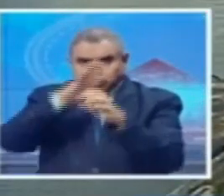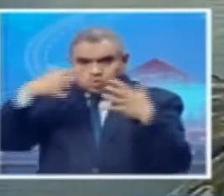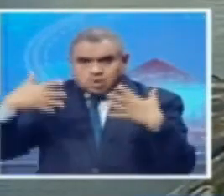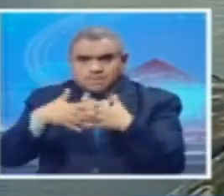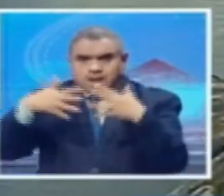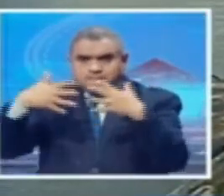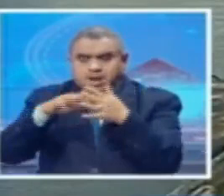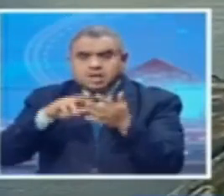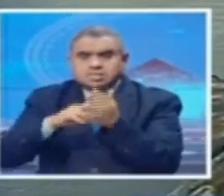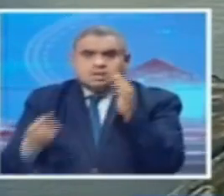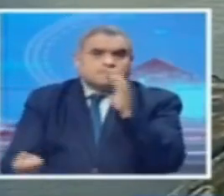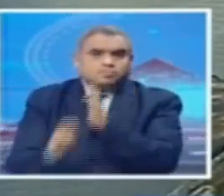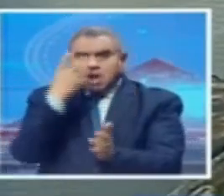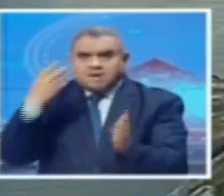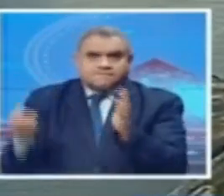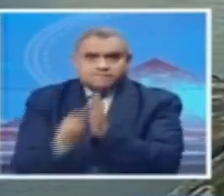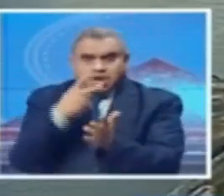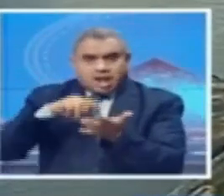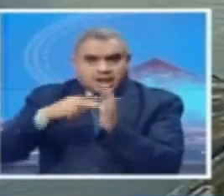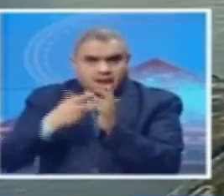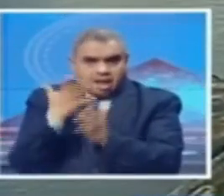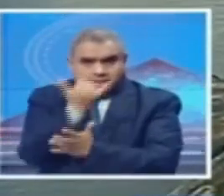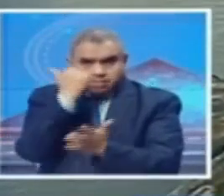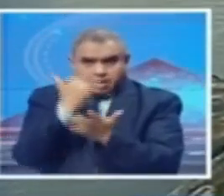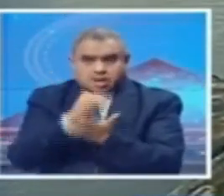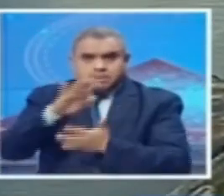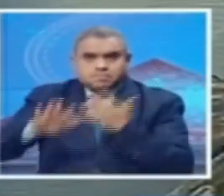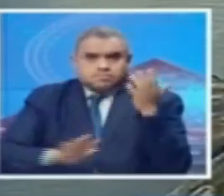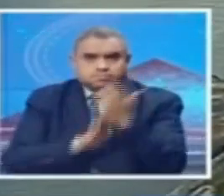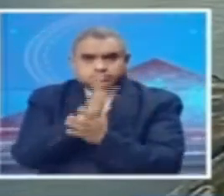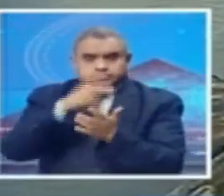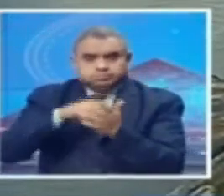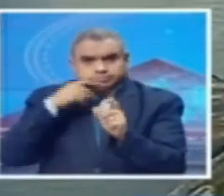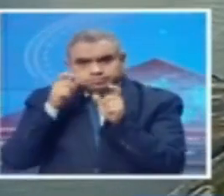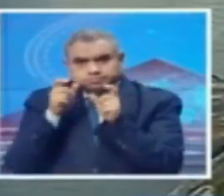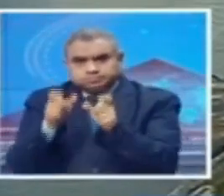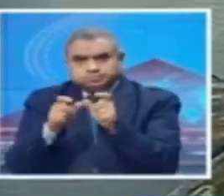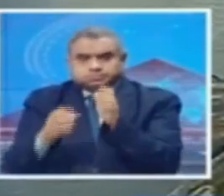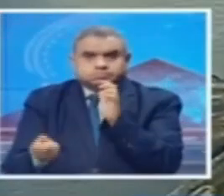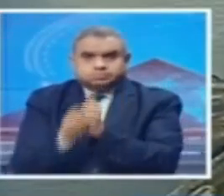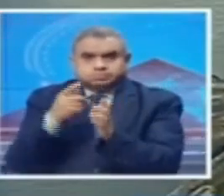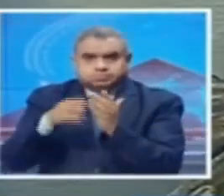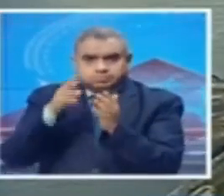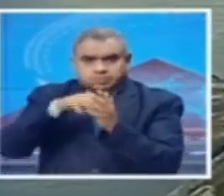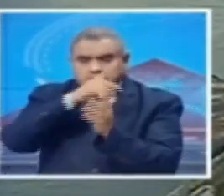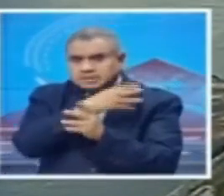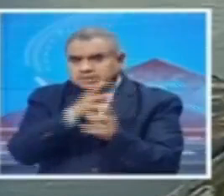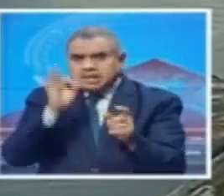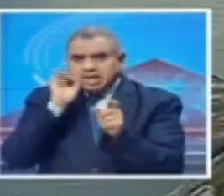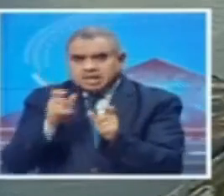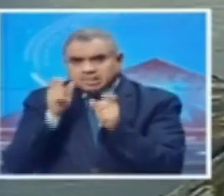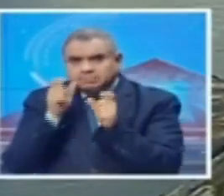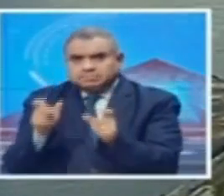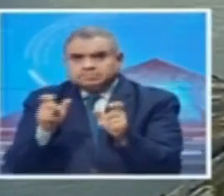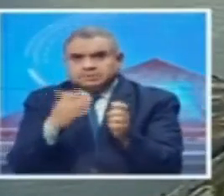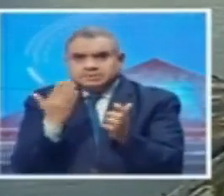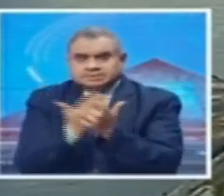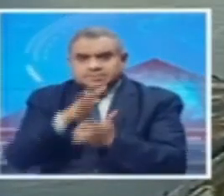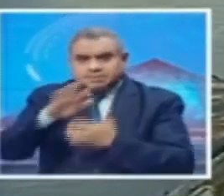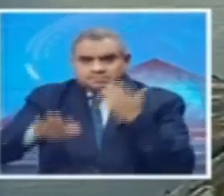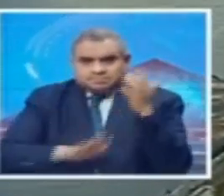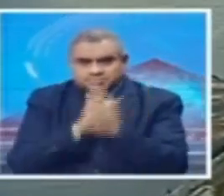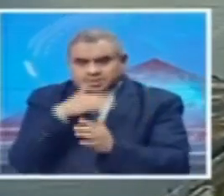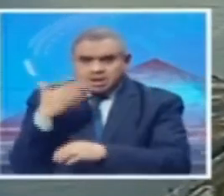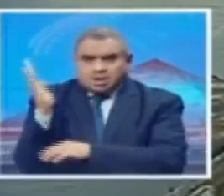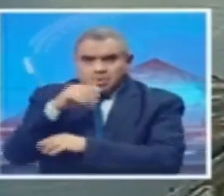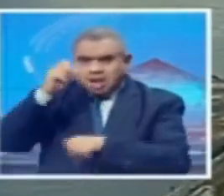بين جميع الجهات لمواجهة أي أحداث طارئة أو أزمات متوقعة، مع اتخاذ كافة الإجراءات الفورية والتدابير